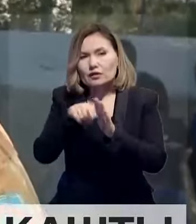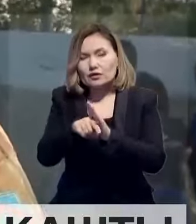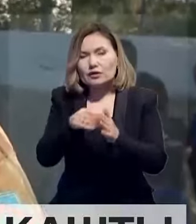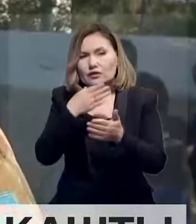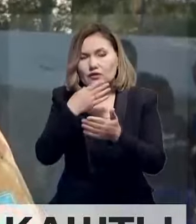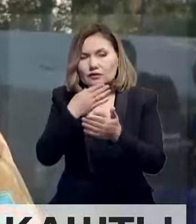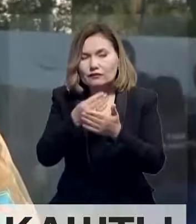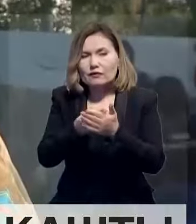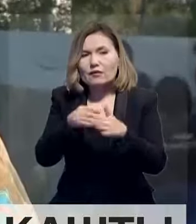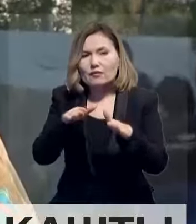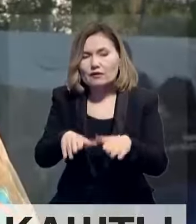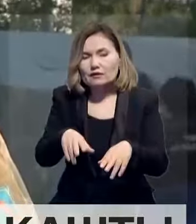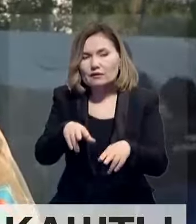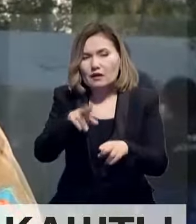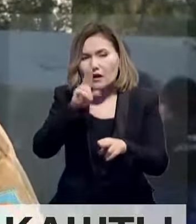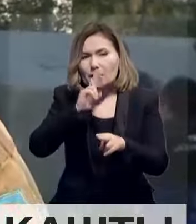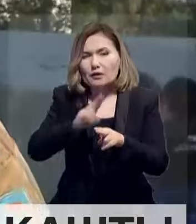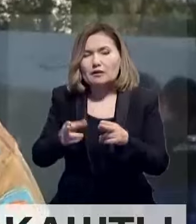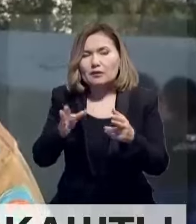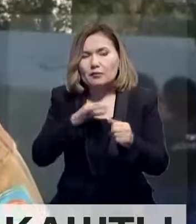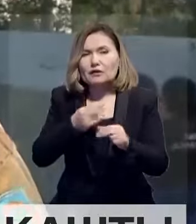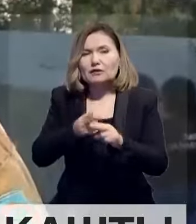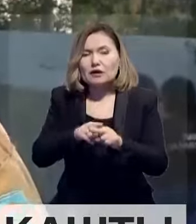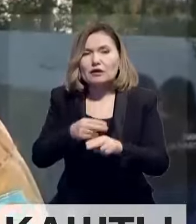Өздері ауып, өздері кетеді. Бұл да